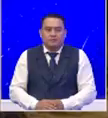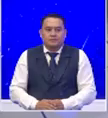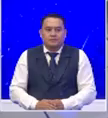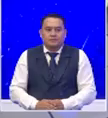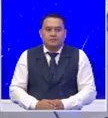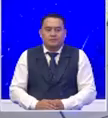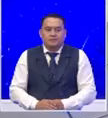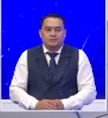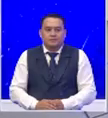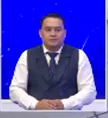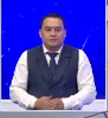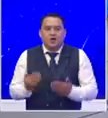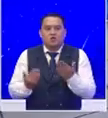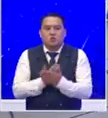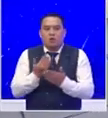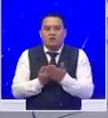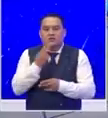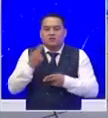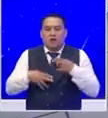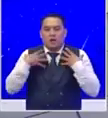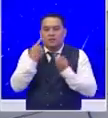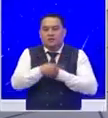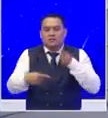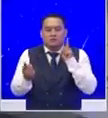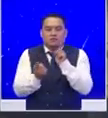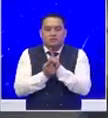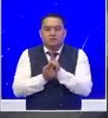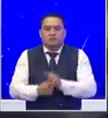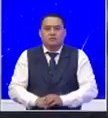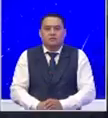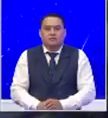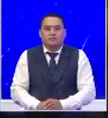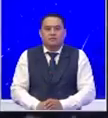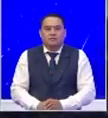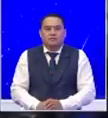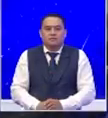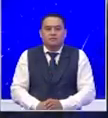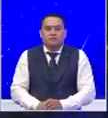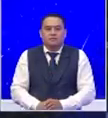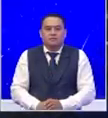Это была вся информация к этому часу. Спасибо за внимание. До свидания.